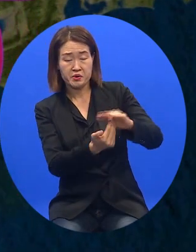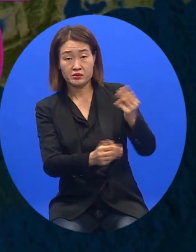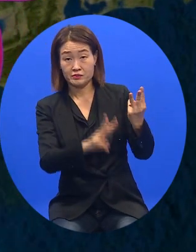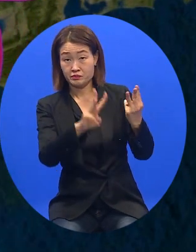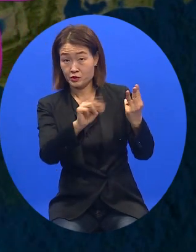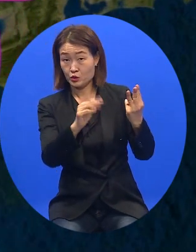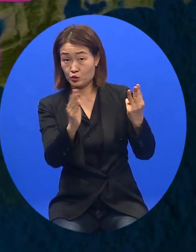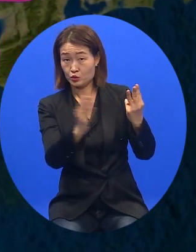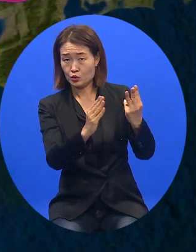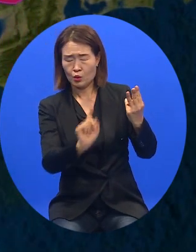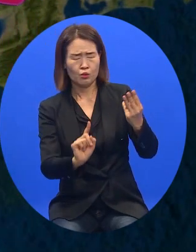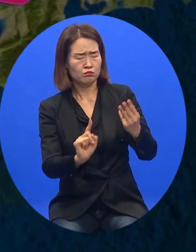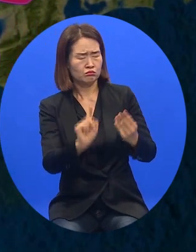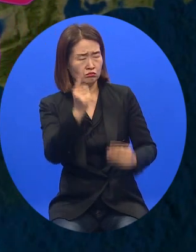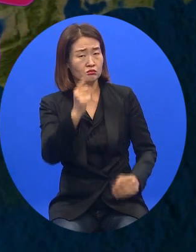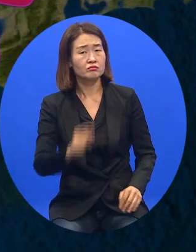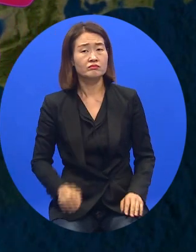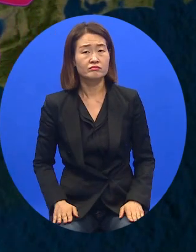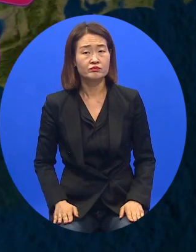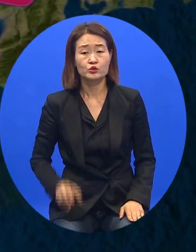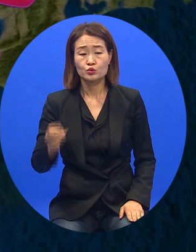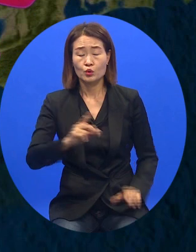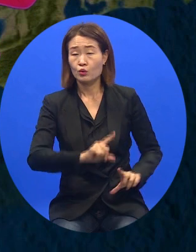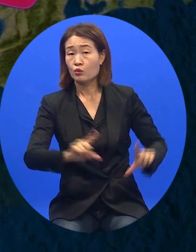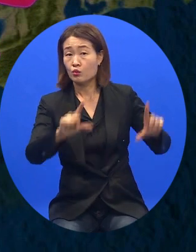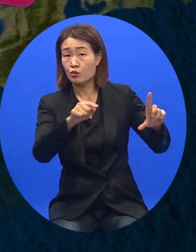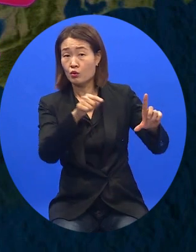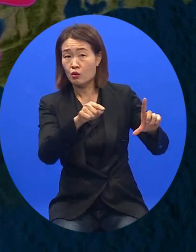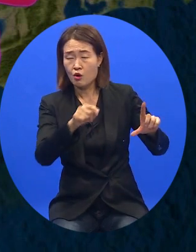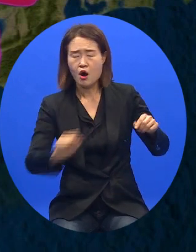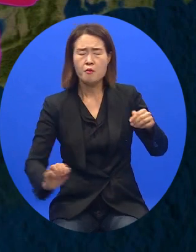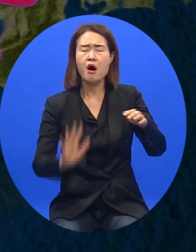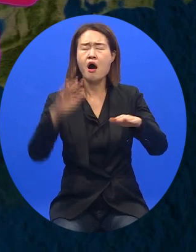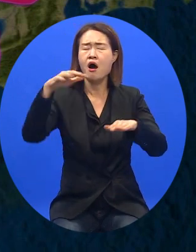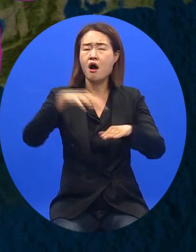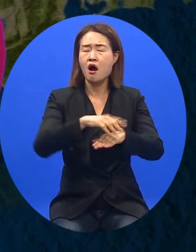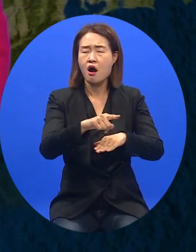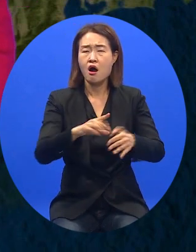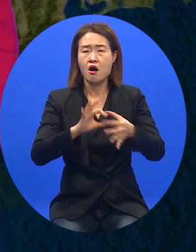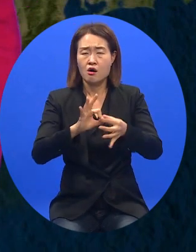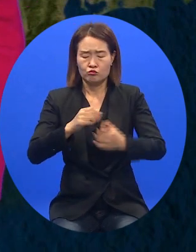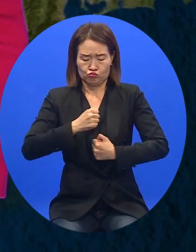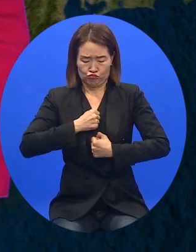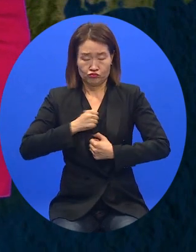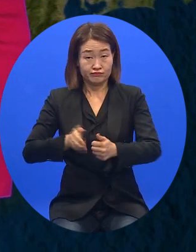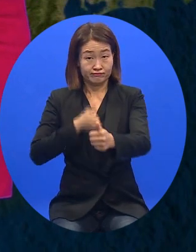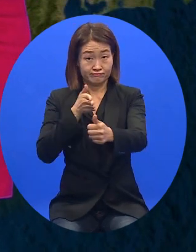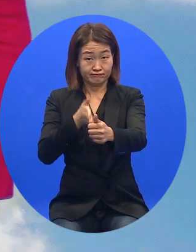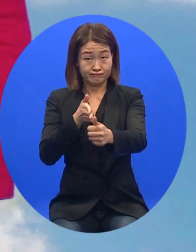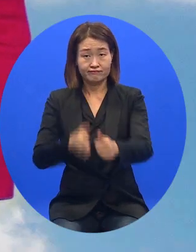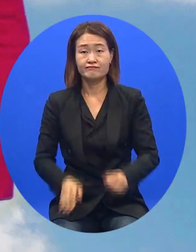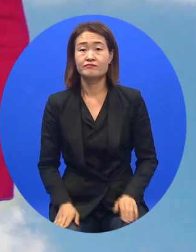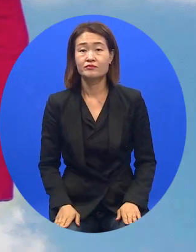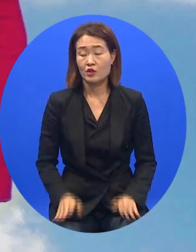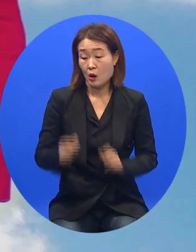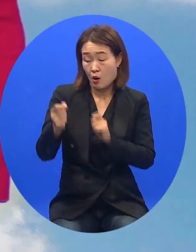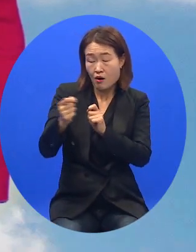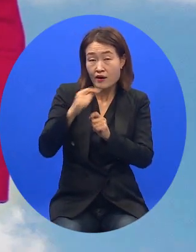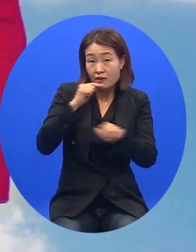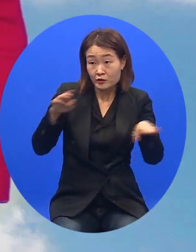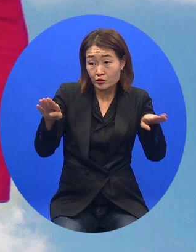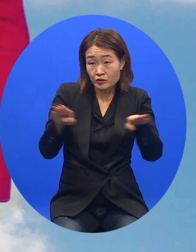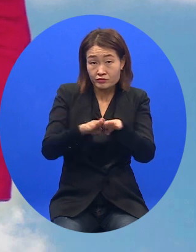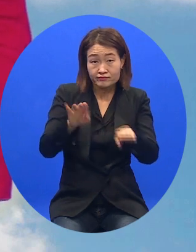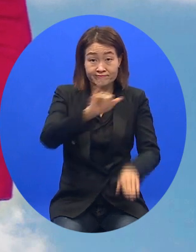최고 3m까지 다소 높게 일겠습니다. 또 동해안에서는 너울로 인한 파도를 유의하셔야겠습니다.